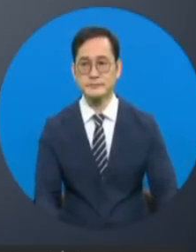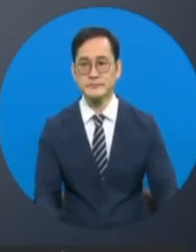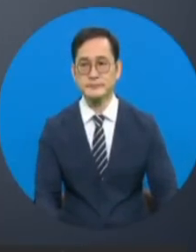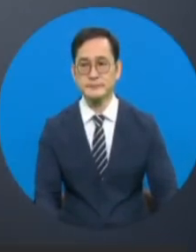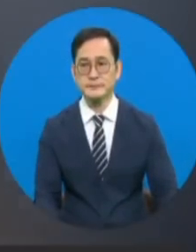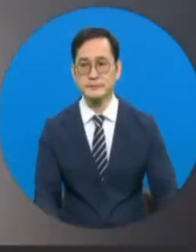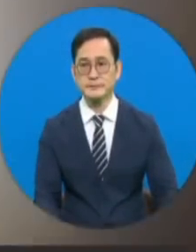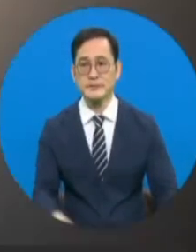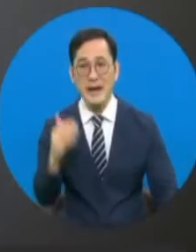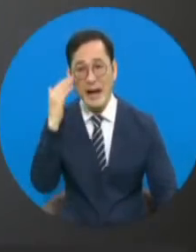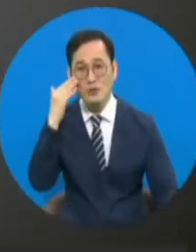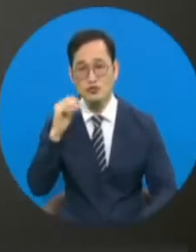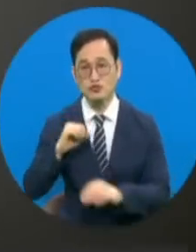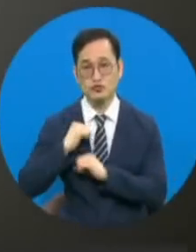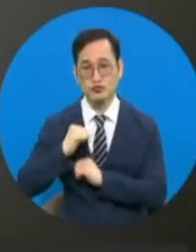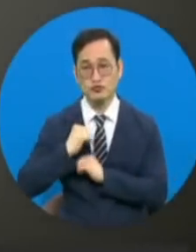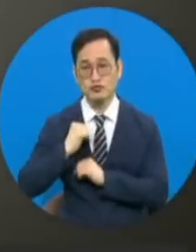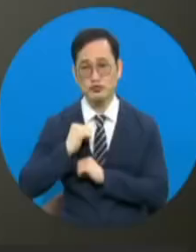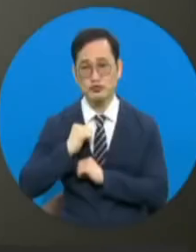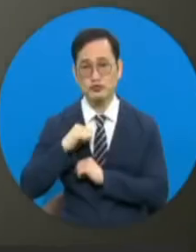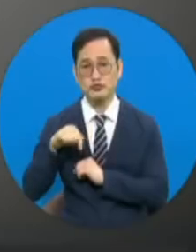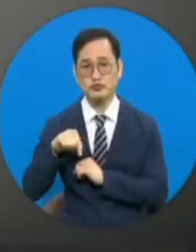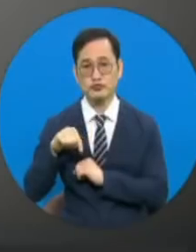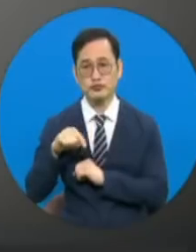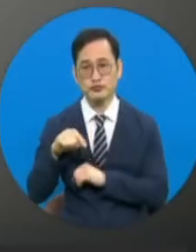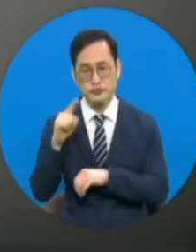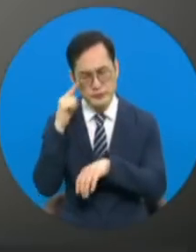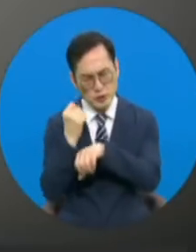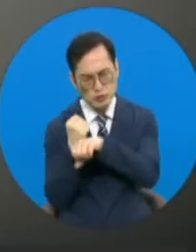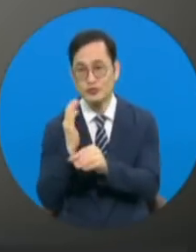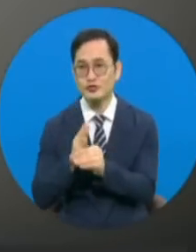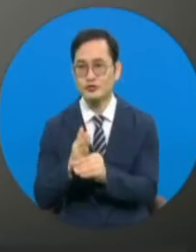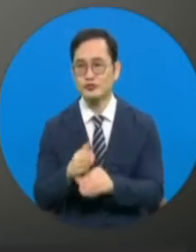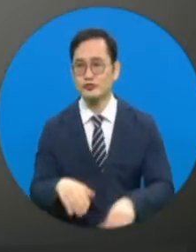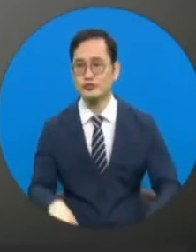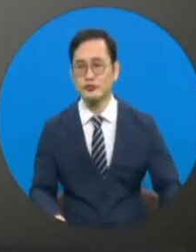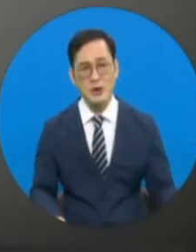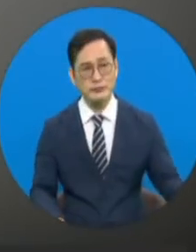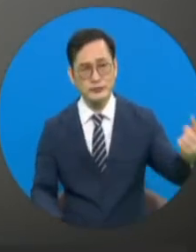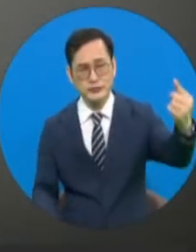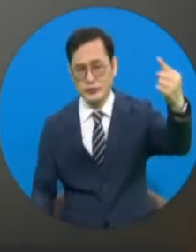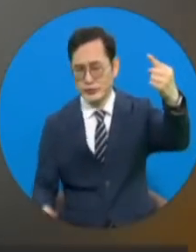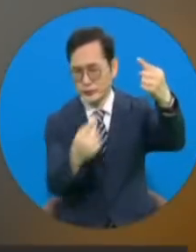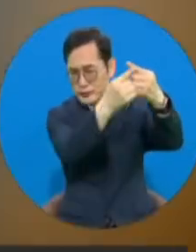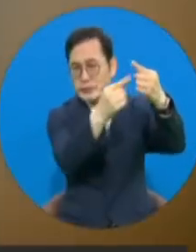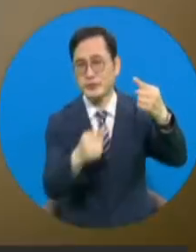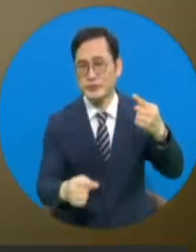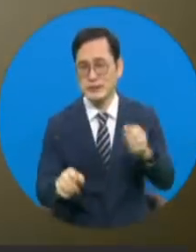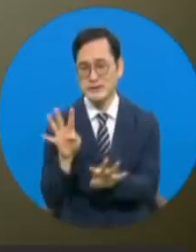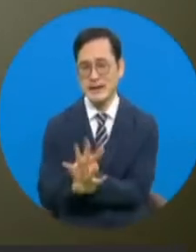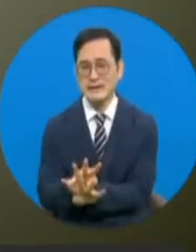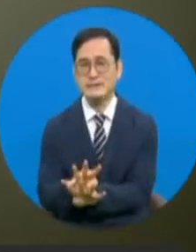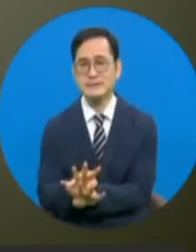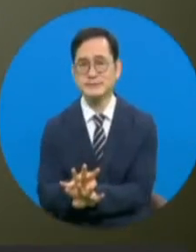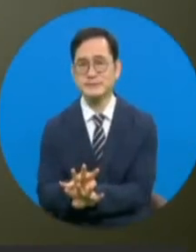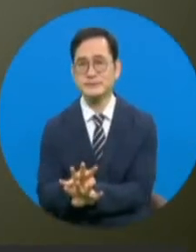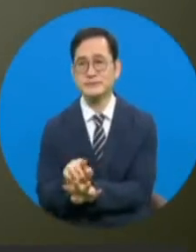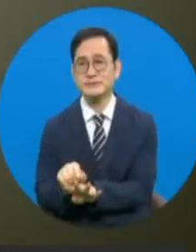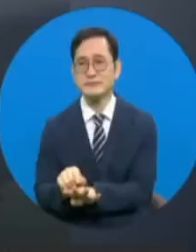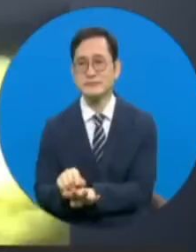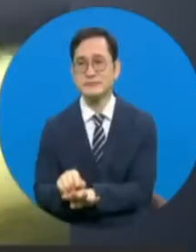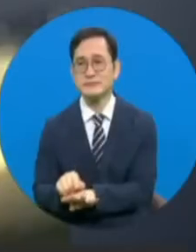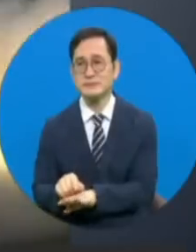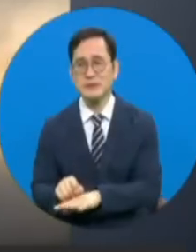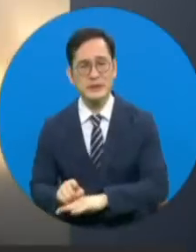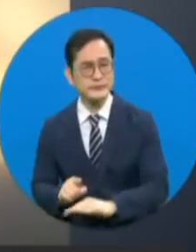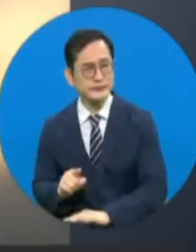자 우리 군이 개발 중인 이름 한국형 사드 장거리 지대공 유도 미사일 엘샘이 상공으로 치솟는 모습입니다